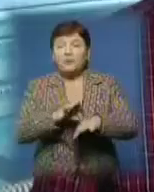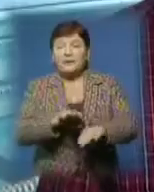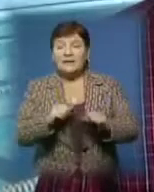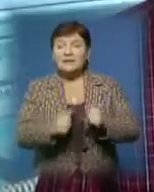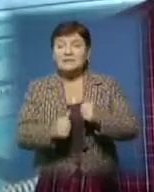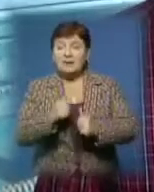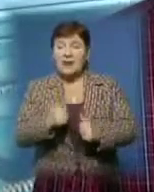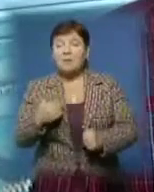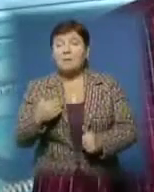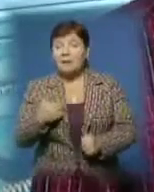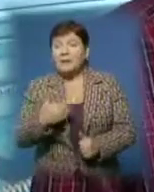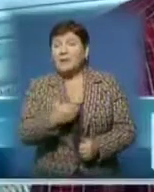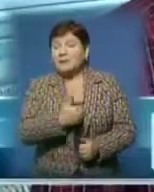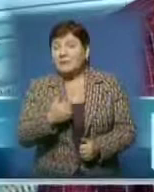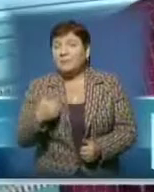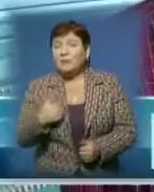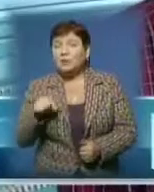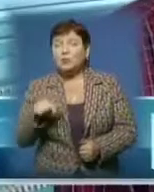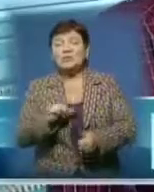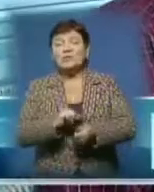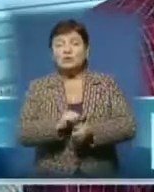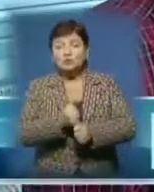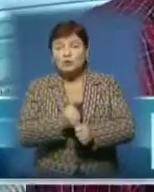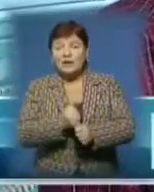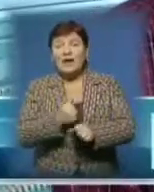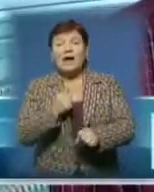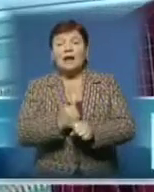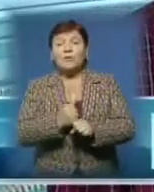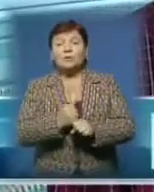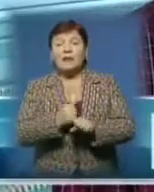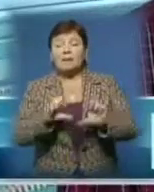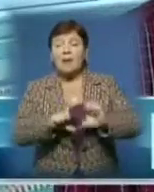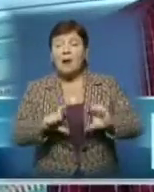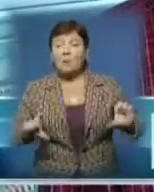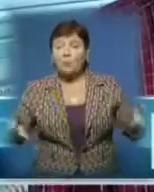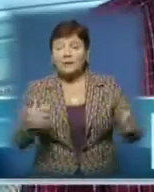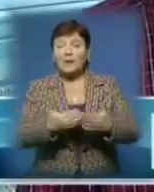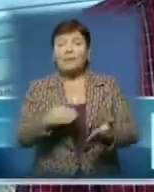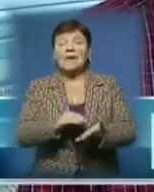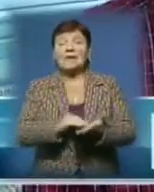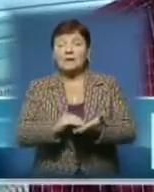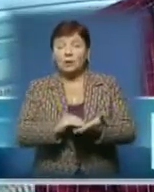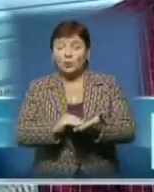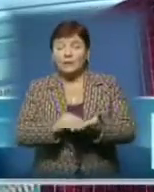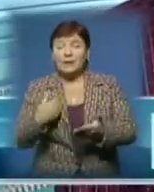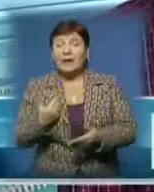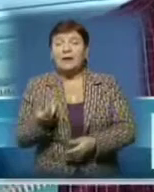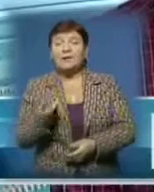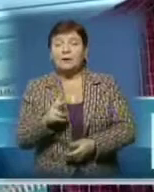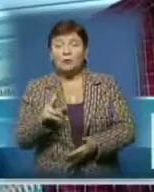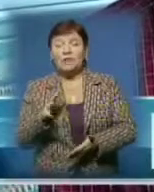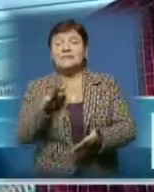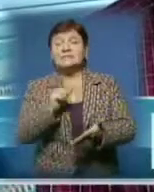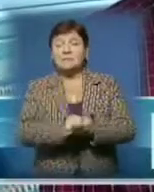Ми приспосабливаємося. Ми тут на суші працюємо, на бортики. Перед тренуванням вони приходять на півчаса раніше і